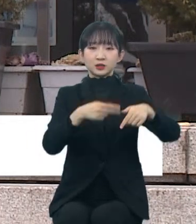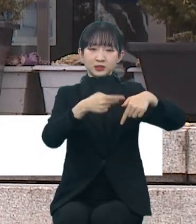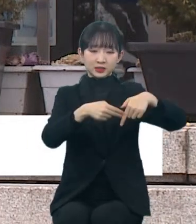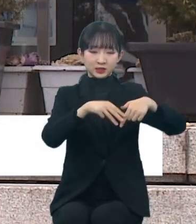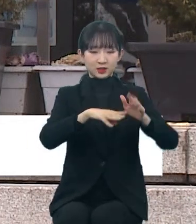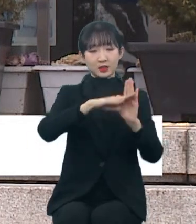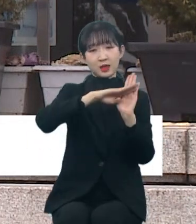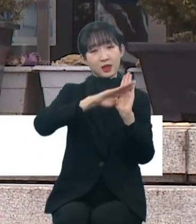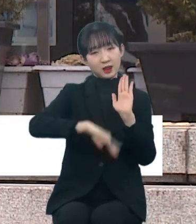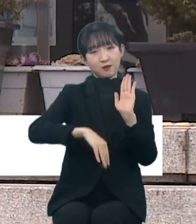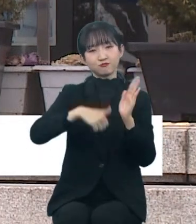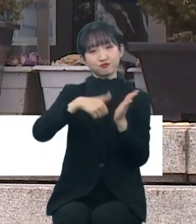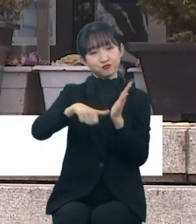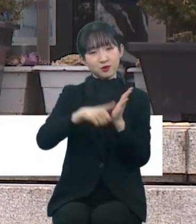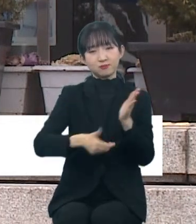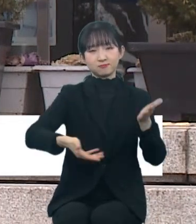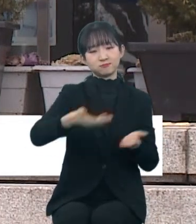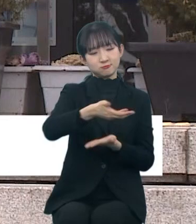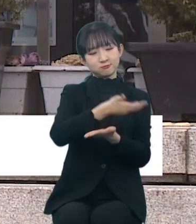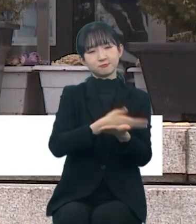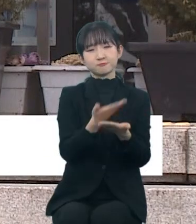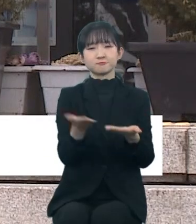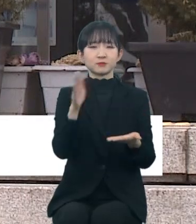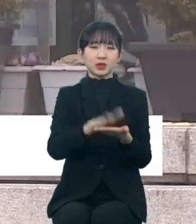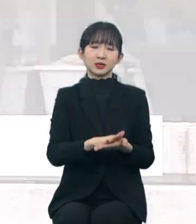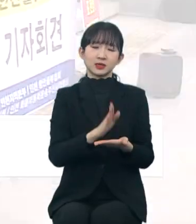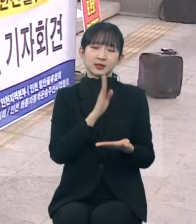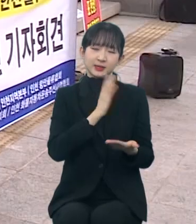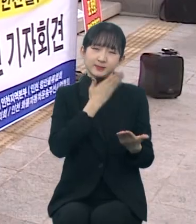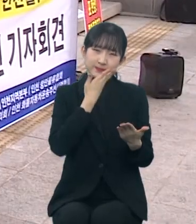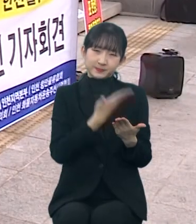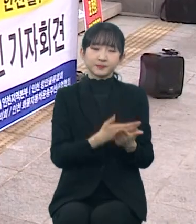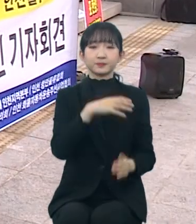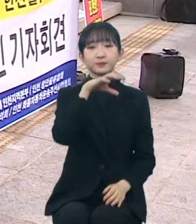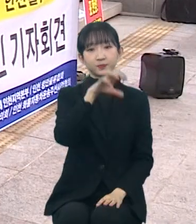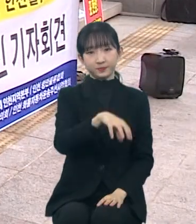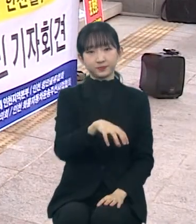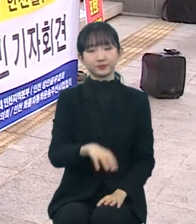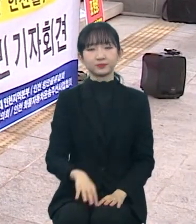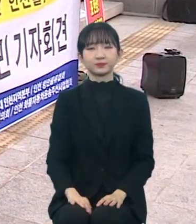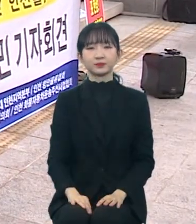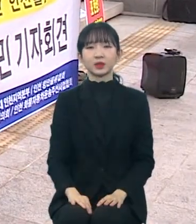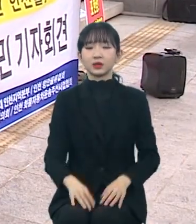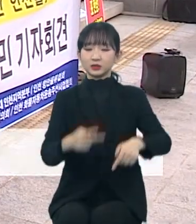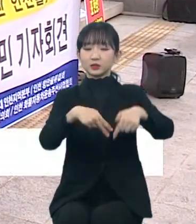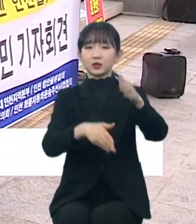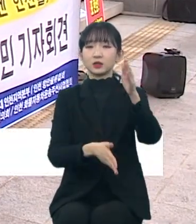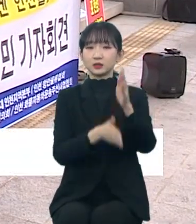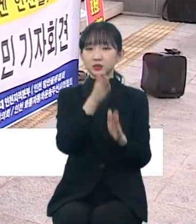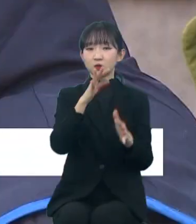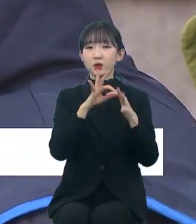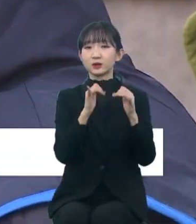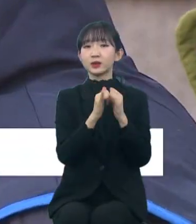개선하기 위해 반드시 필요한 최적지인 것입니다. 인천시 관계자는 화물주차장 최적지 선정 용역